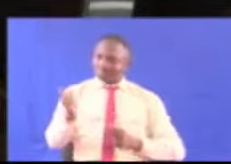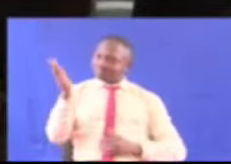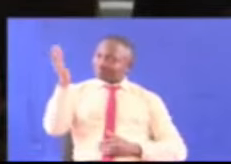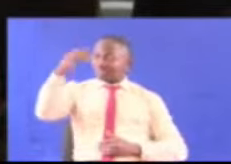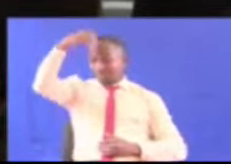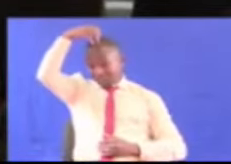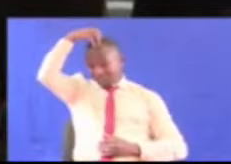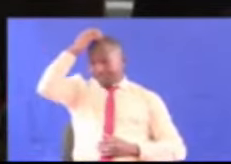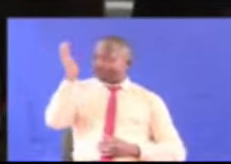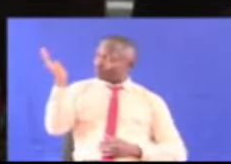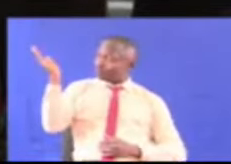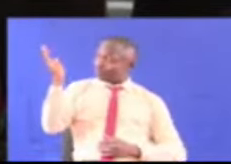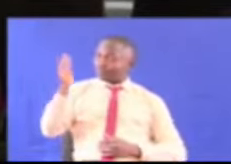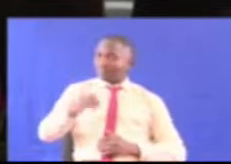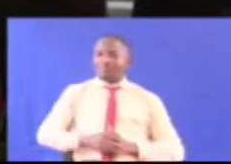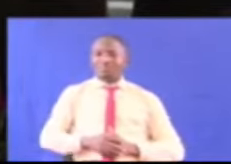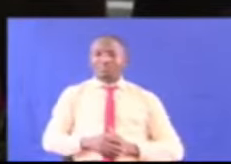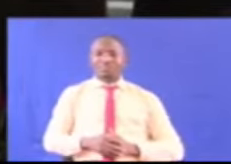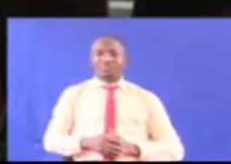Huyu shehe.